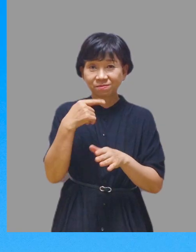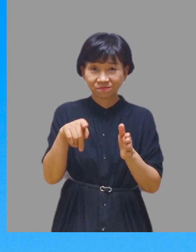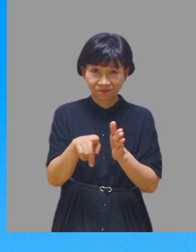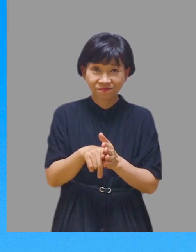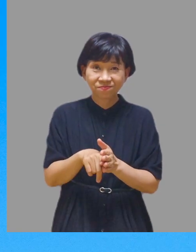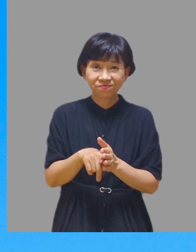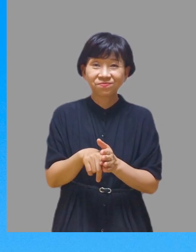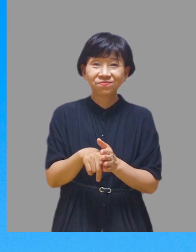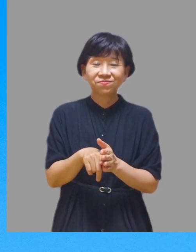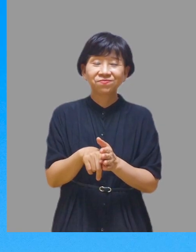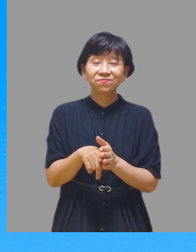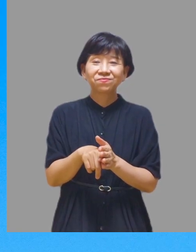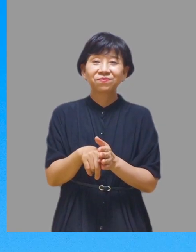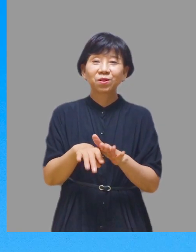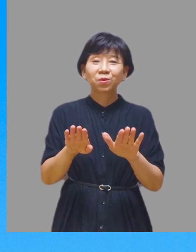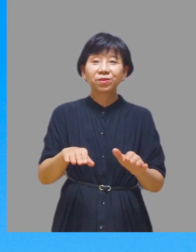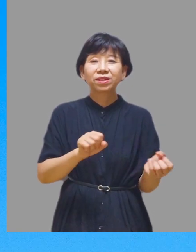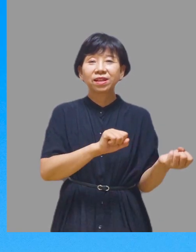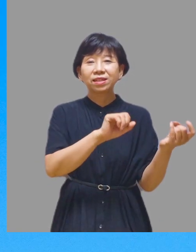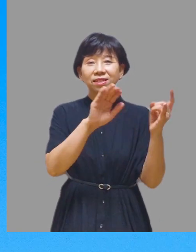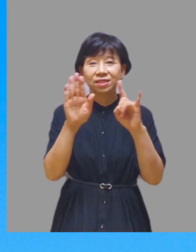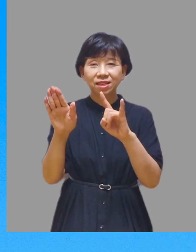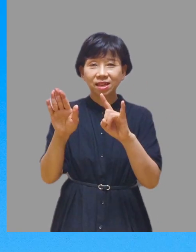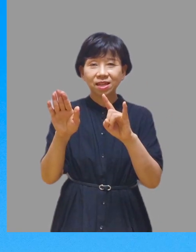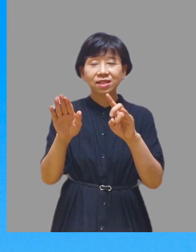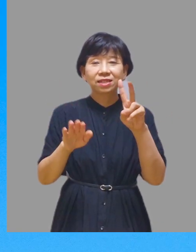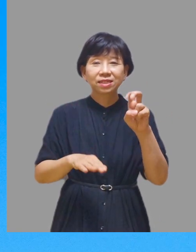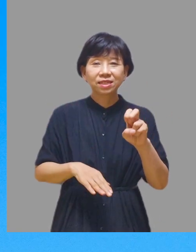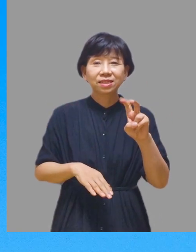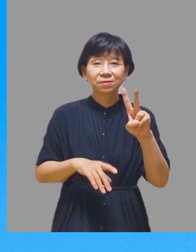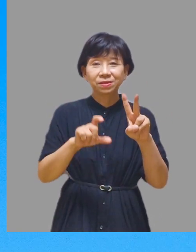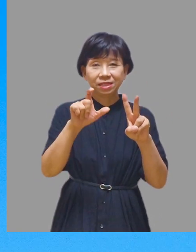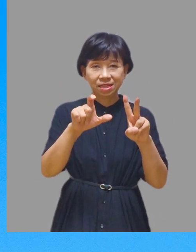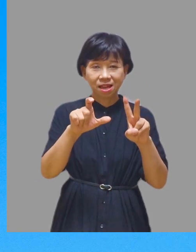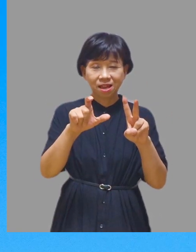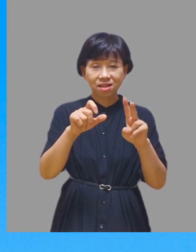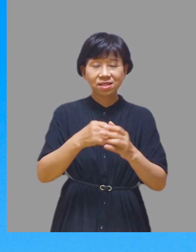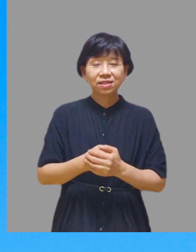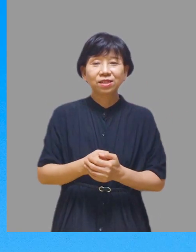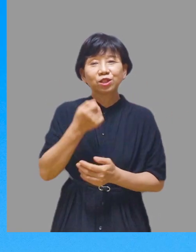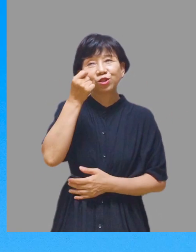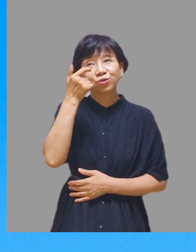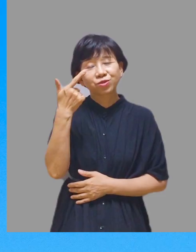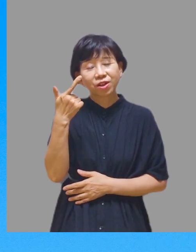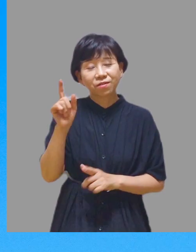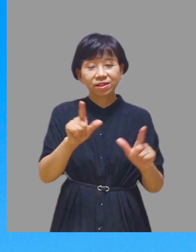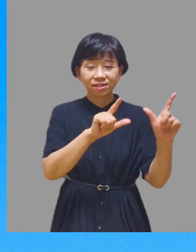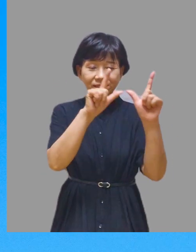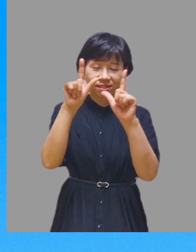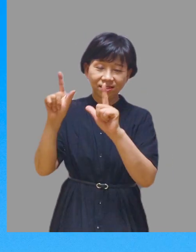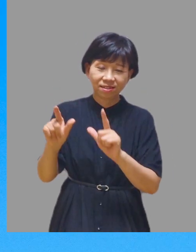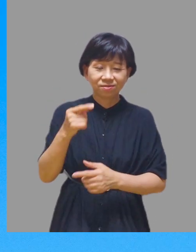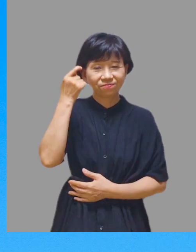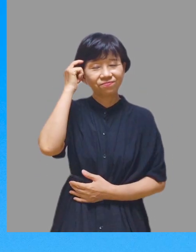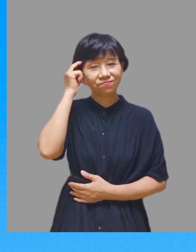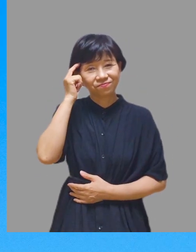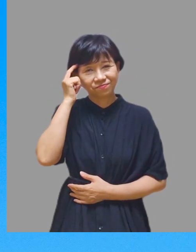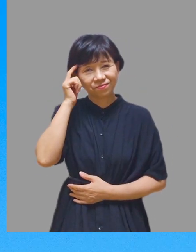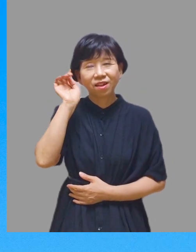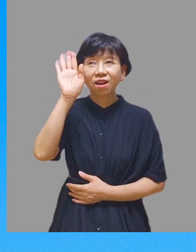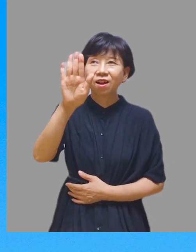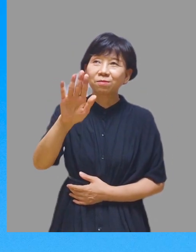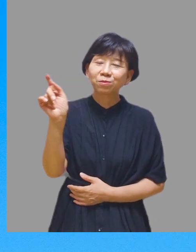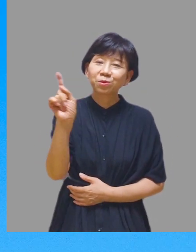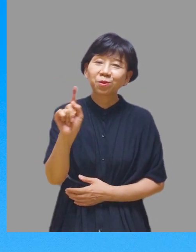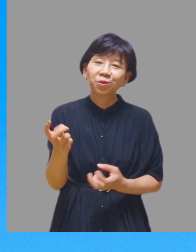믿습니다. 오늘 에스겔 22장은요 6달을 바라보면서 어떻게 살면